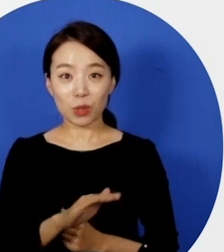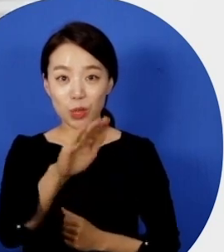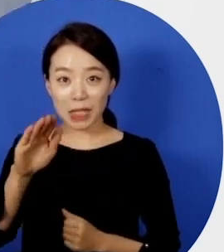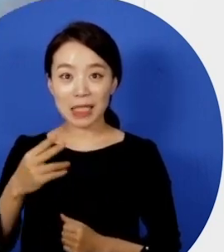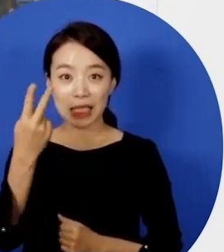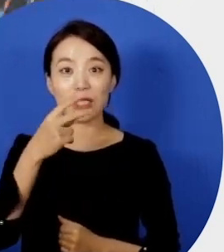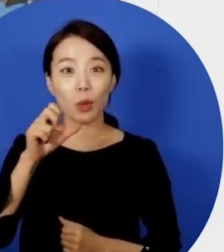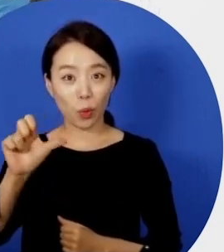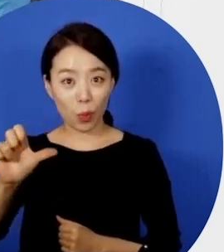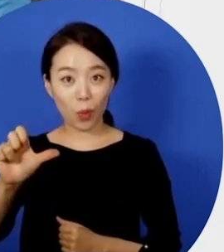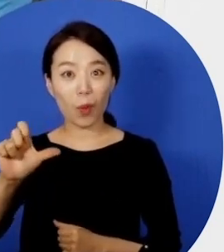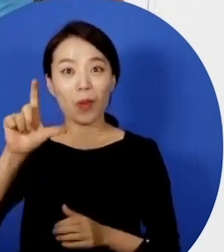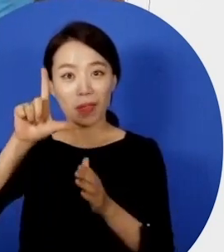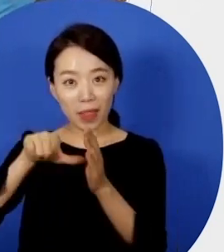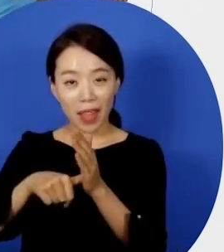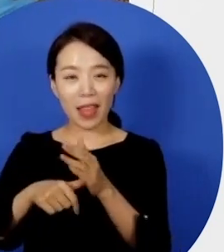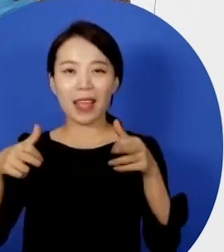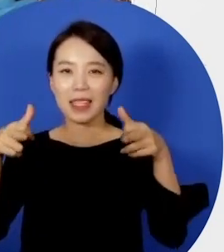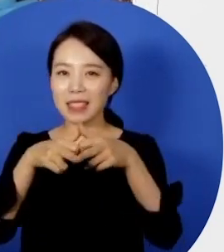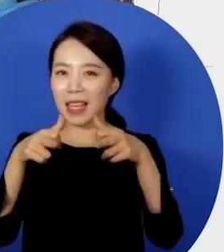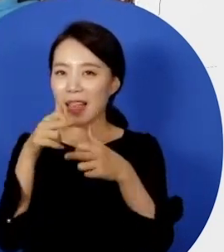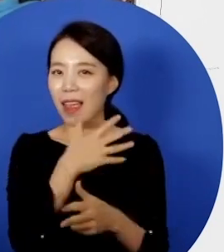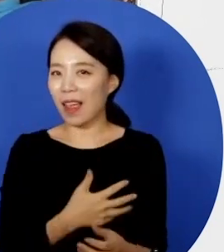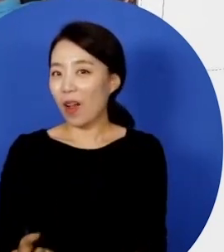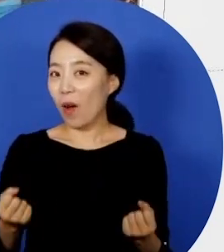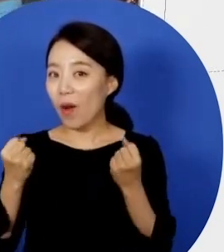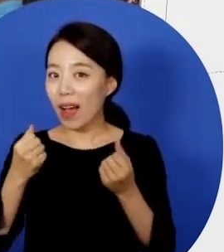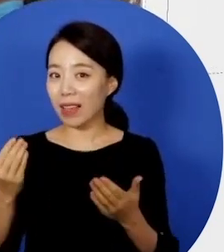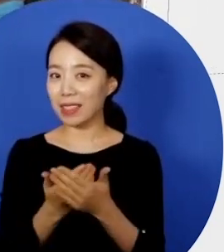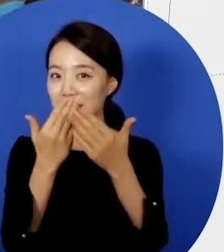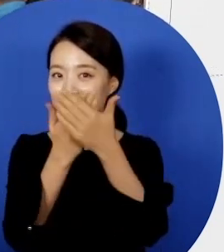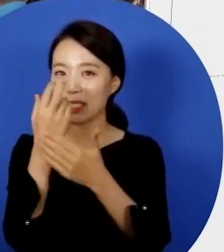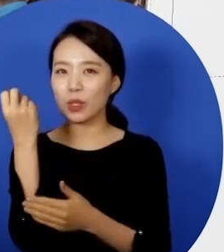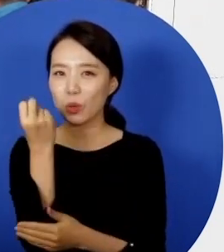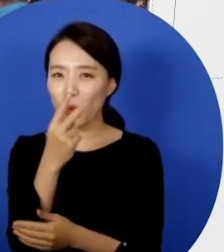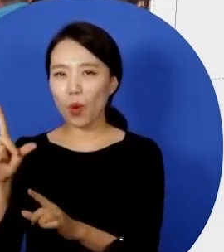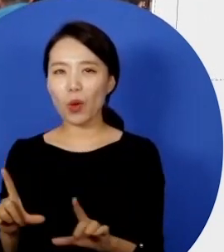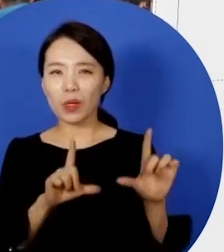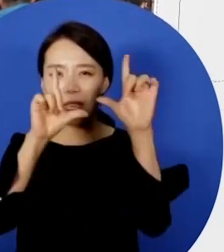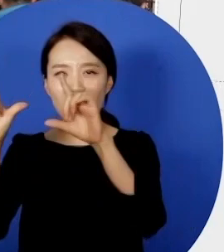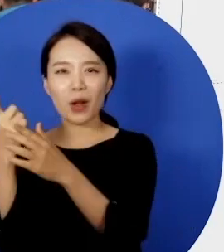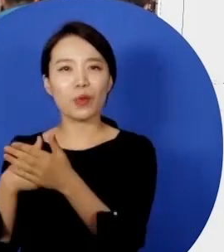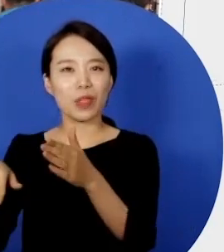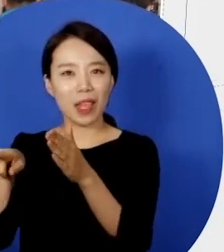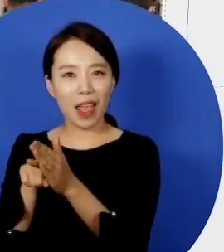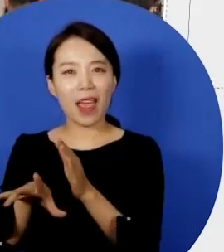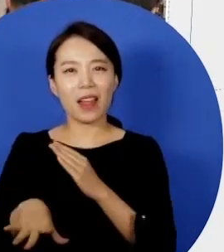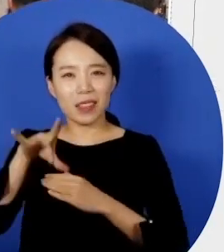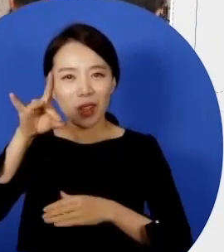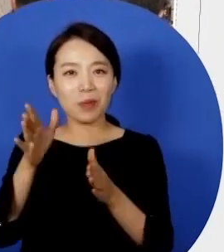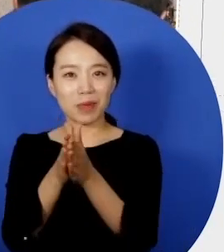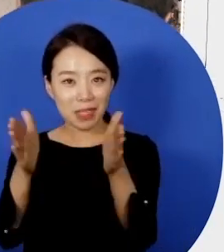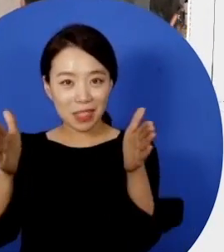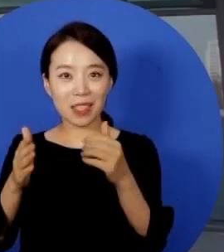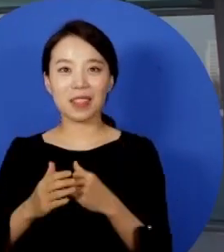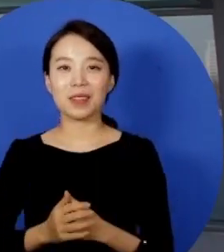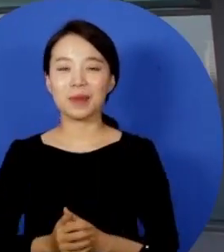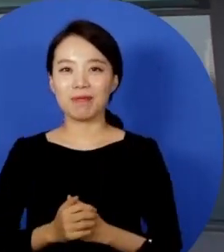우리는 2005년 장애인의 건강 증진과 건전한 여가 생활을 위해 첫 발을